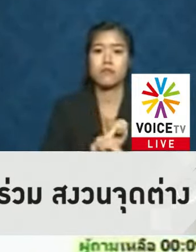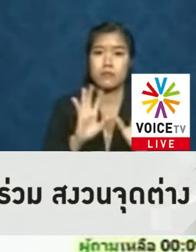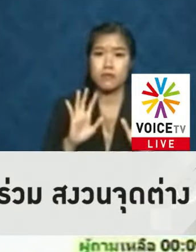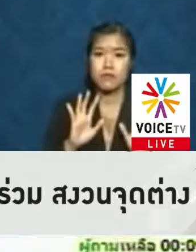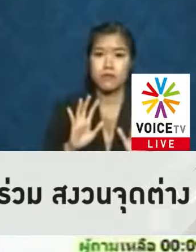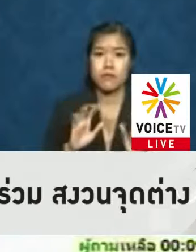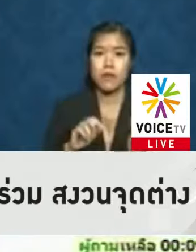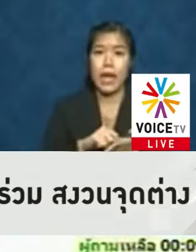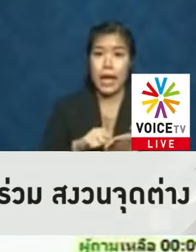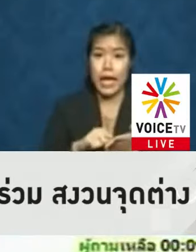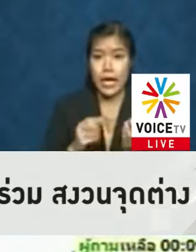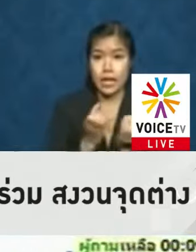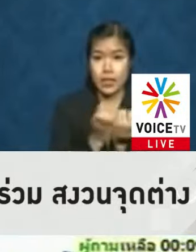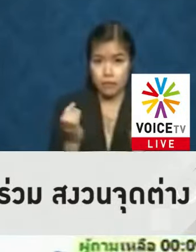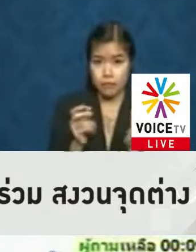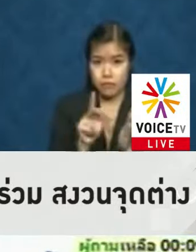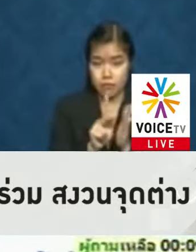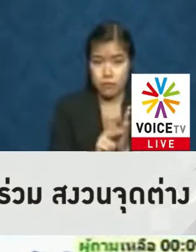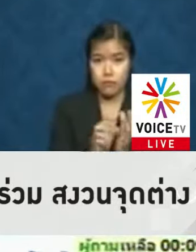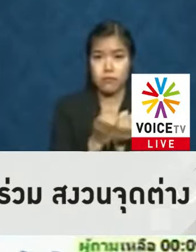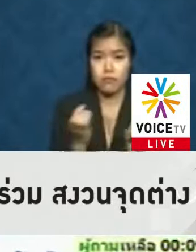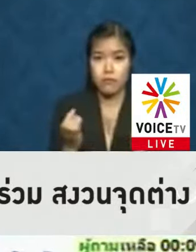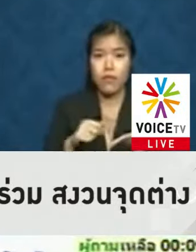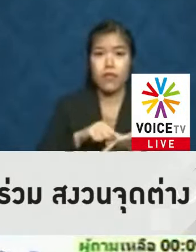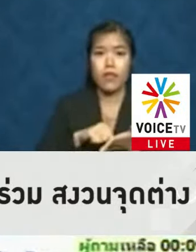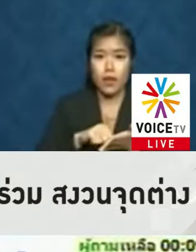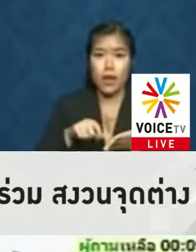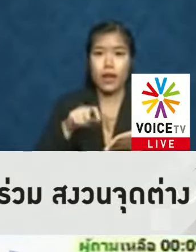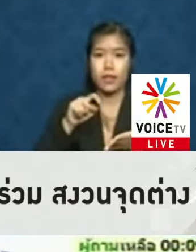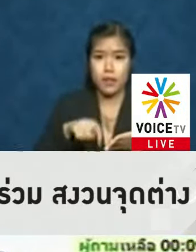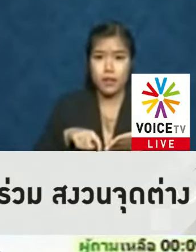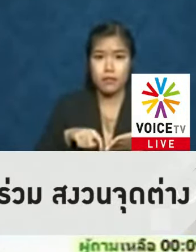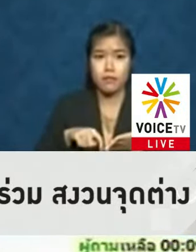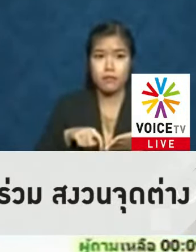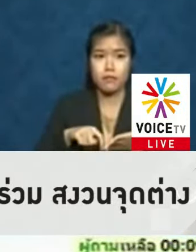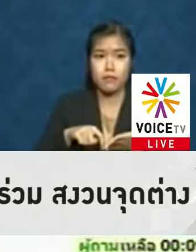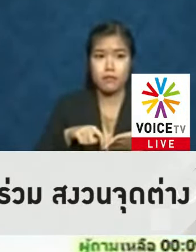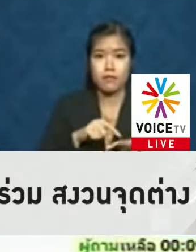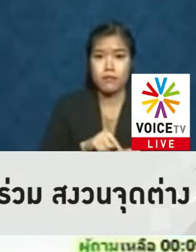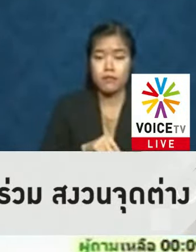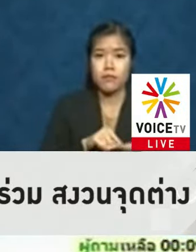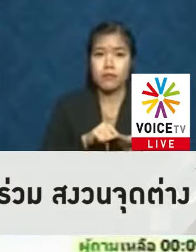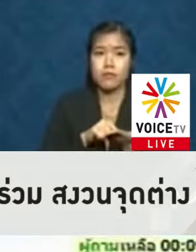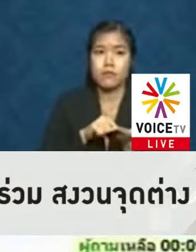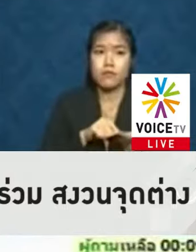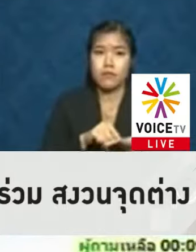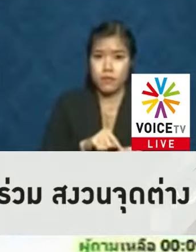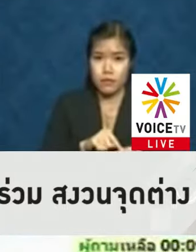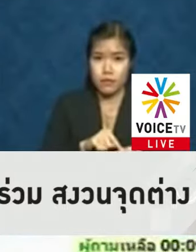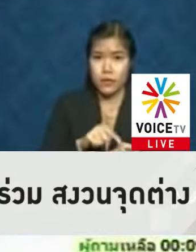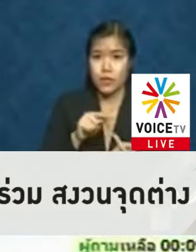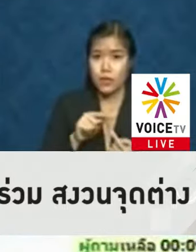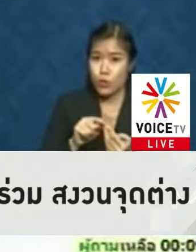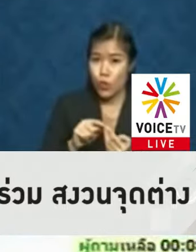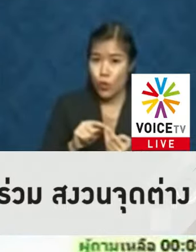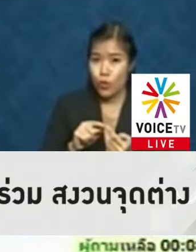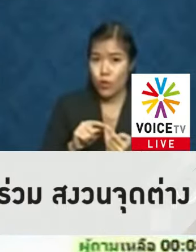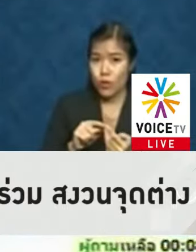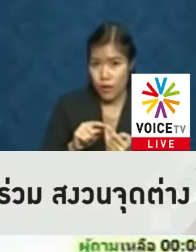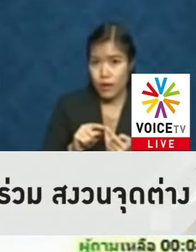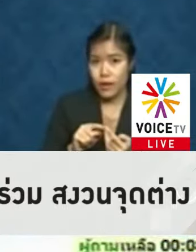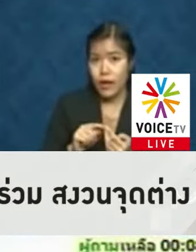ก้ไขรัฐธรรมนูญเนี่ยนะครับจะไปส่งผลให้เกิดการเปลี่ยนแปลงระบอบการปกครองหรือรูปแบบ